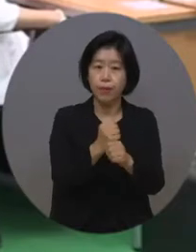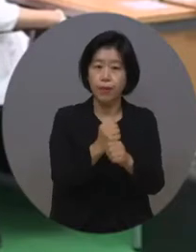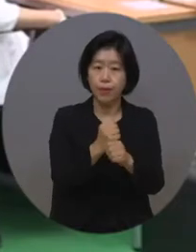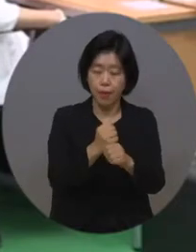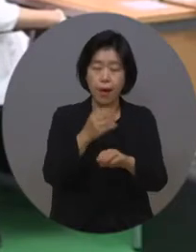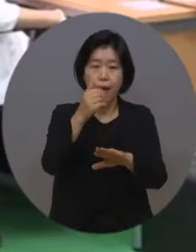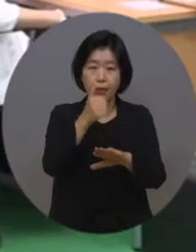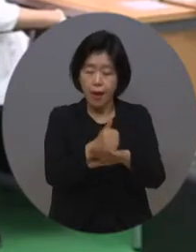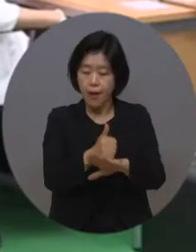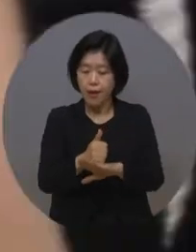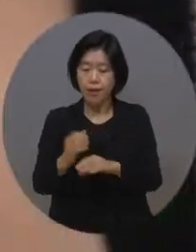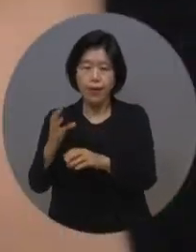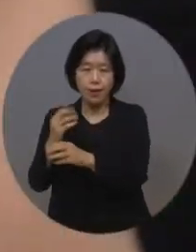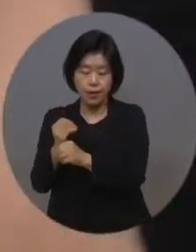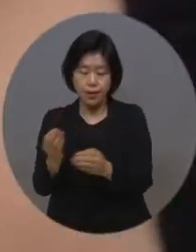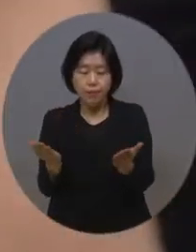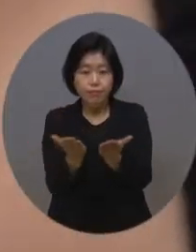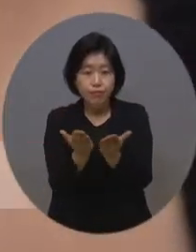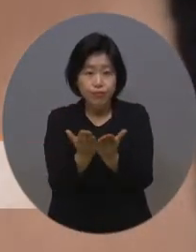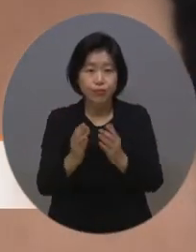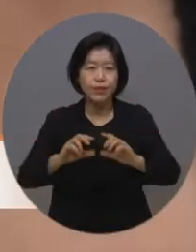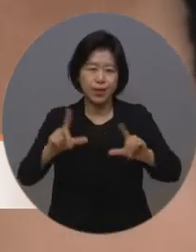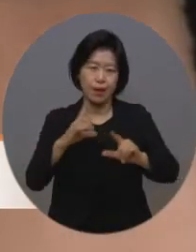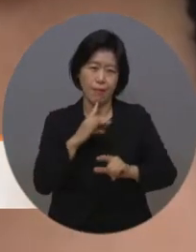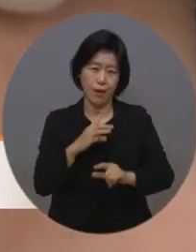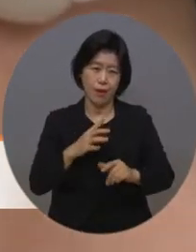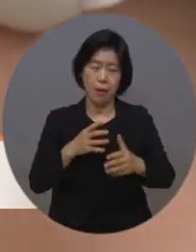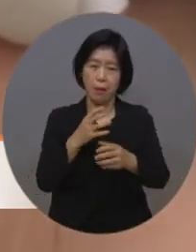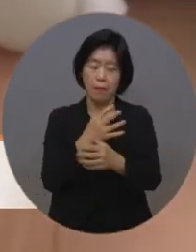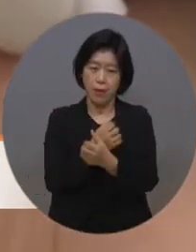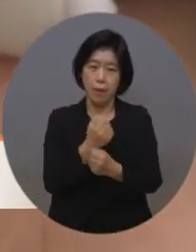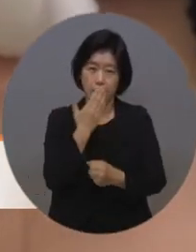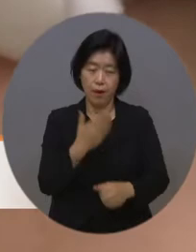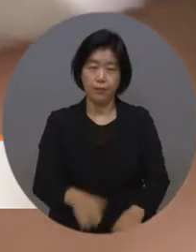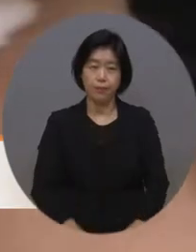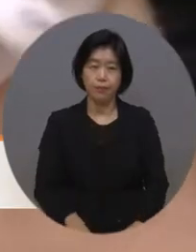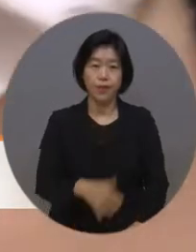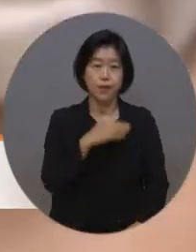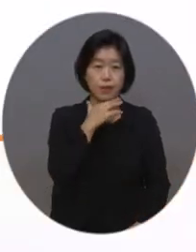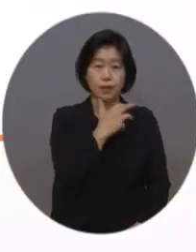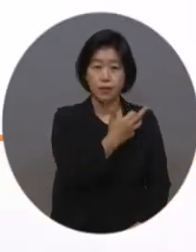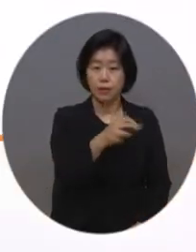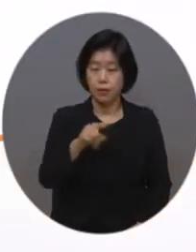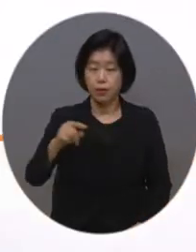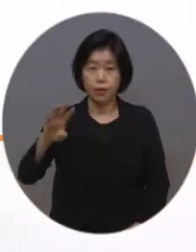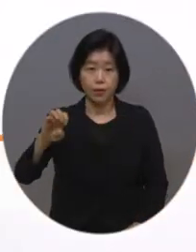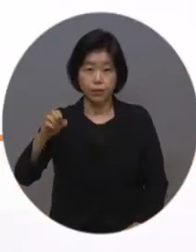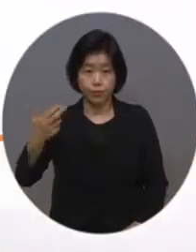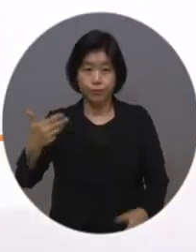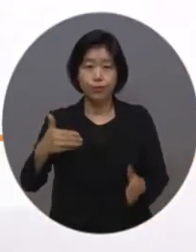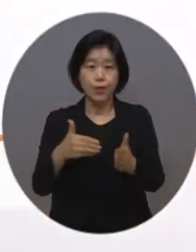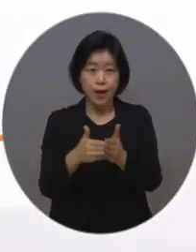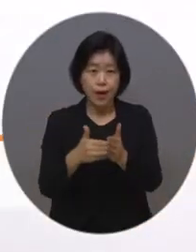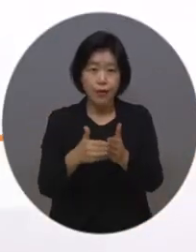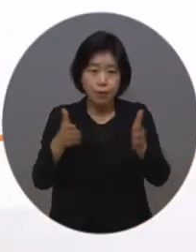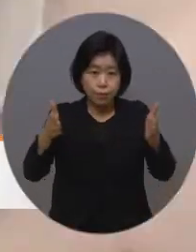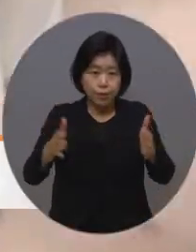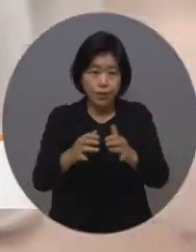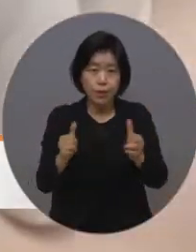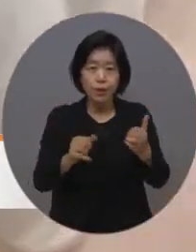날짜에만 예약을 할 수 있습니다. 18세에서 49세 일반 연령층은 8월 9일부터